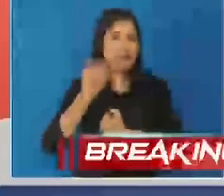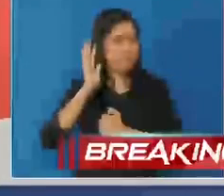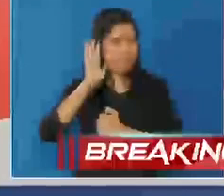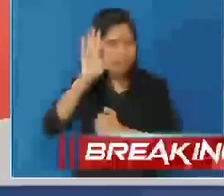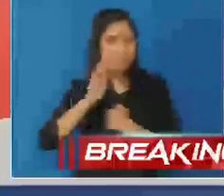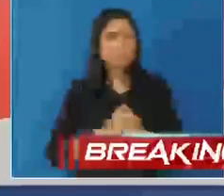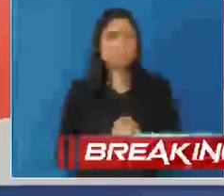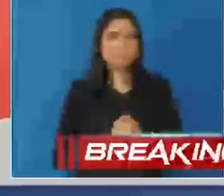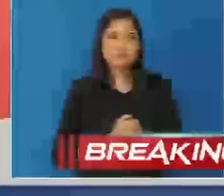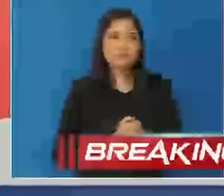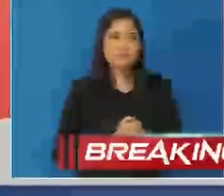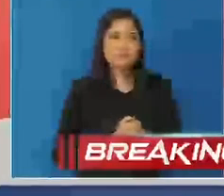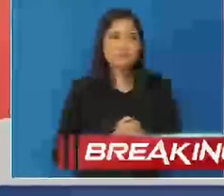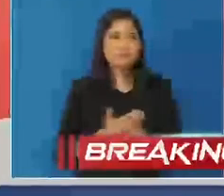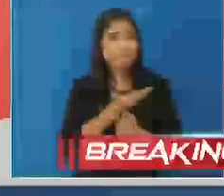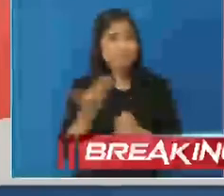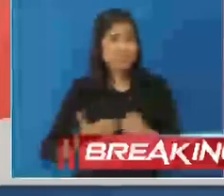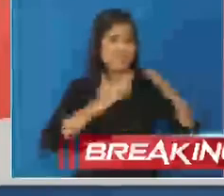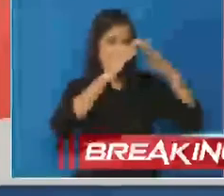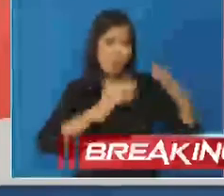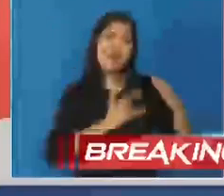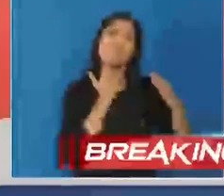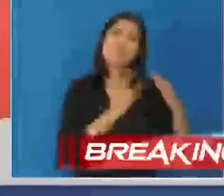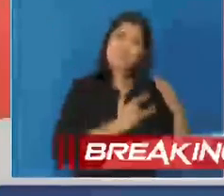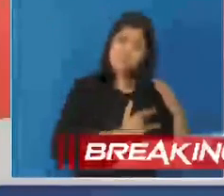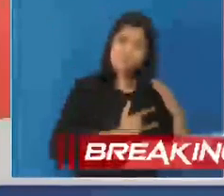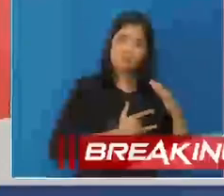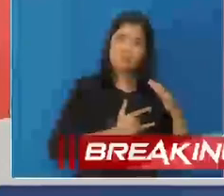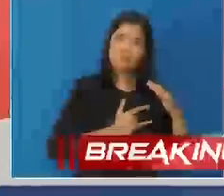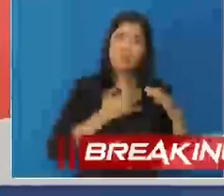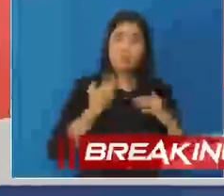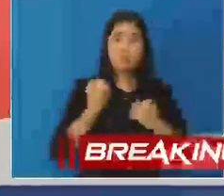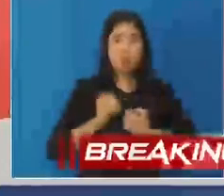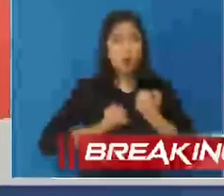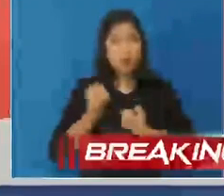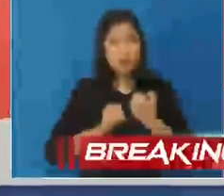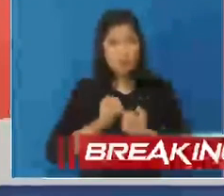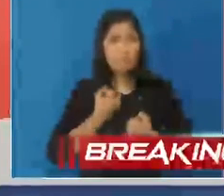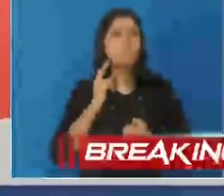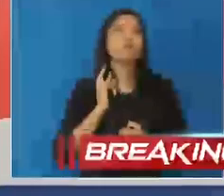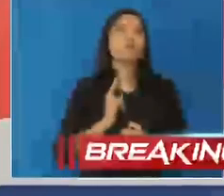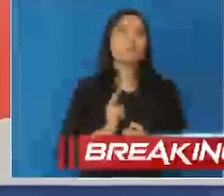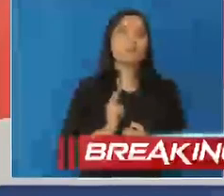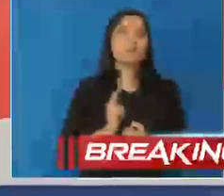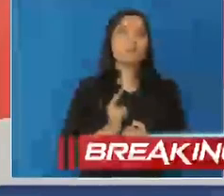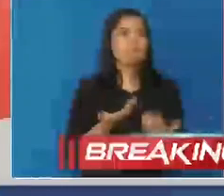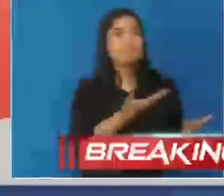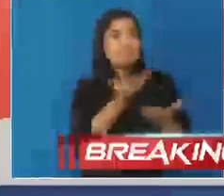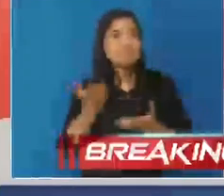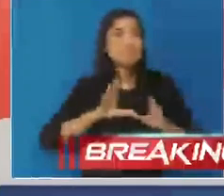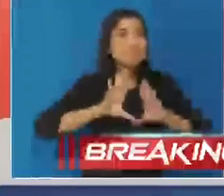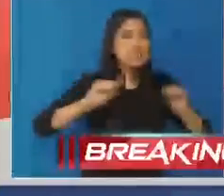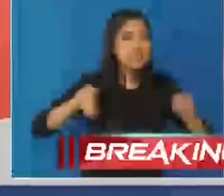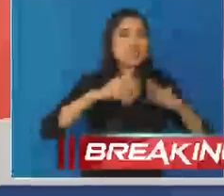Ia tetap tinggal di rumah bukan berarti tidak produktif silahkan melakukan pekerjaan dari